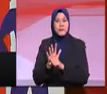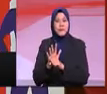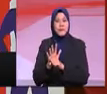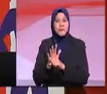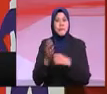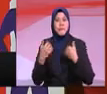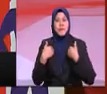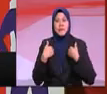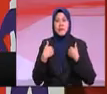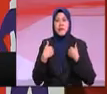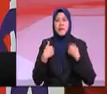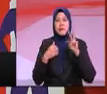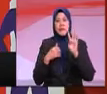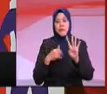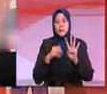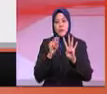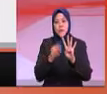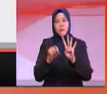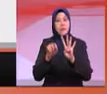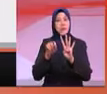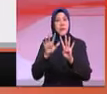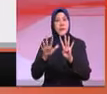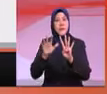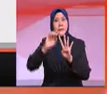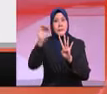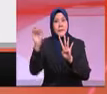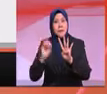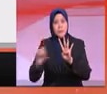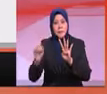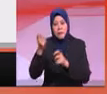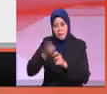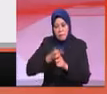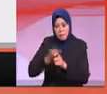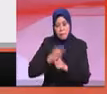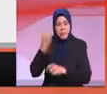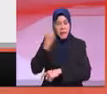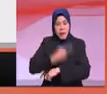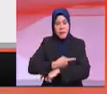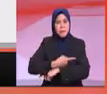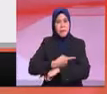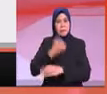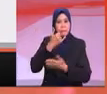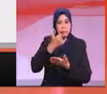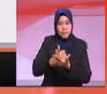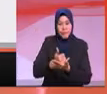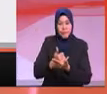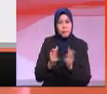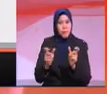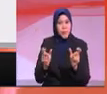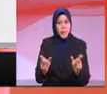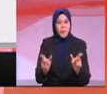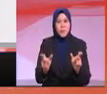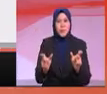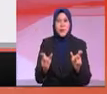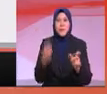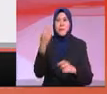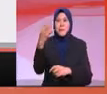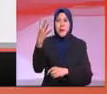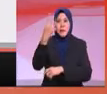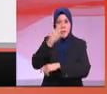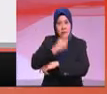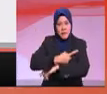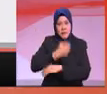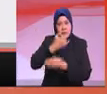of 4.7% each day. Berarti setiap hari kalau kita lockdown untuk tempoh 14